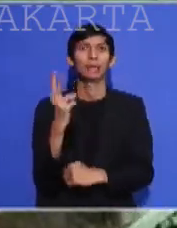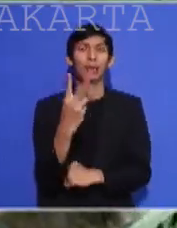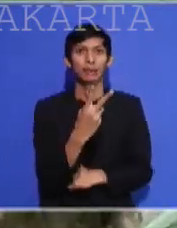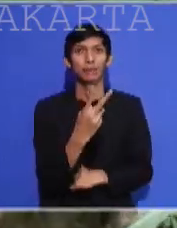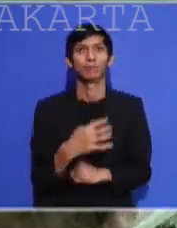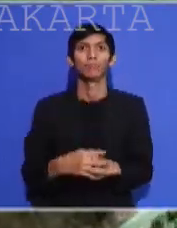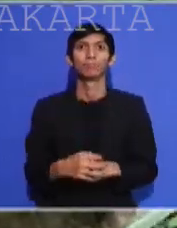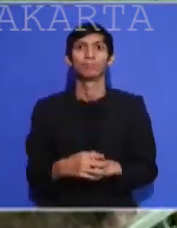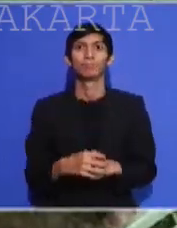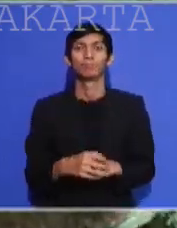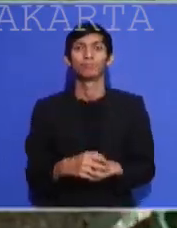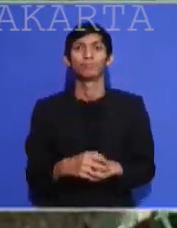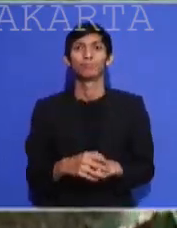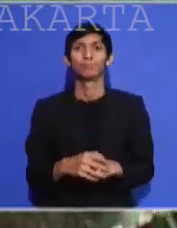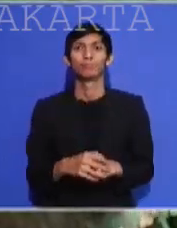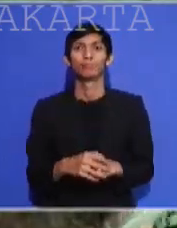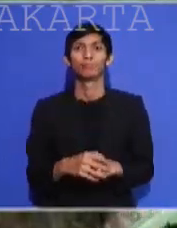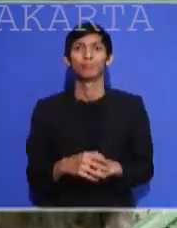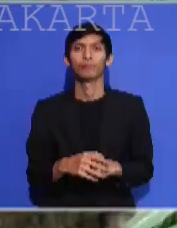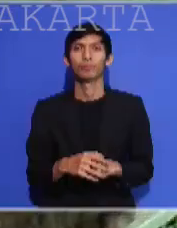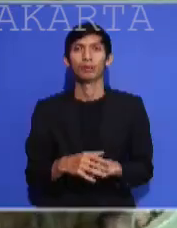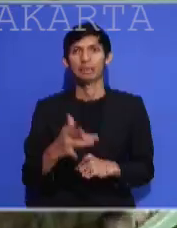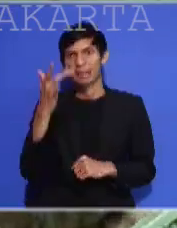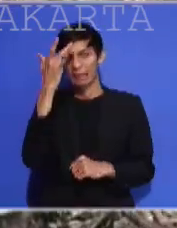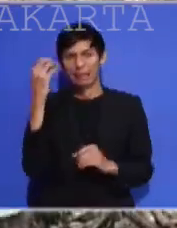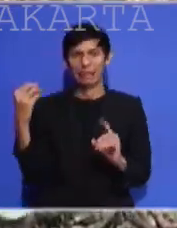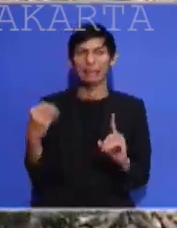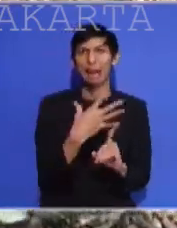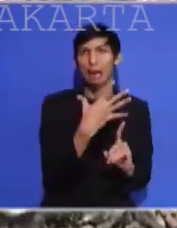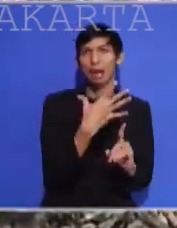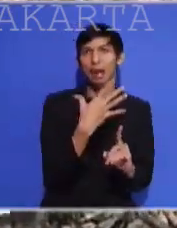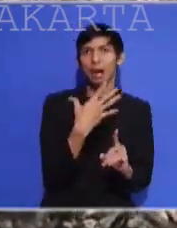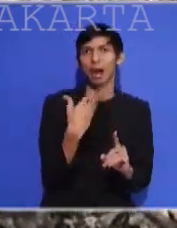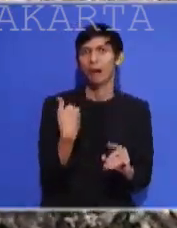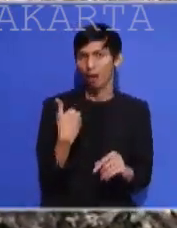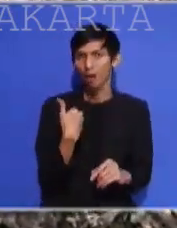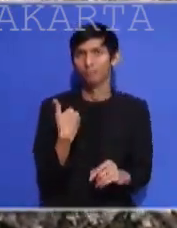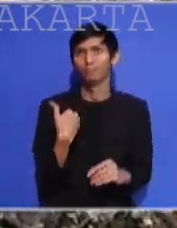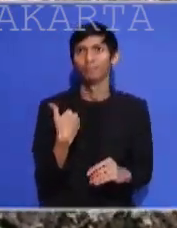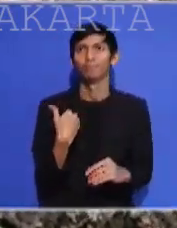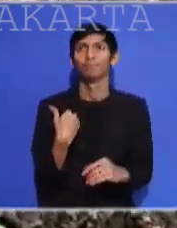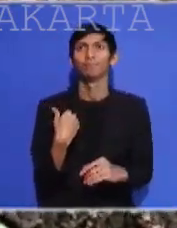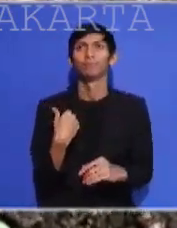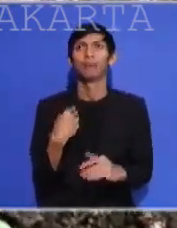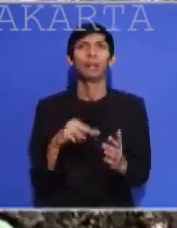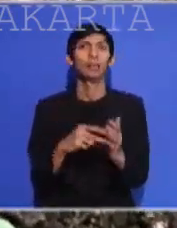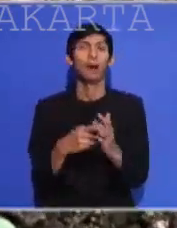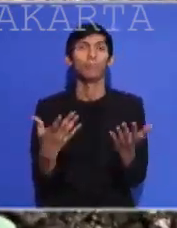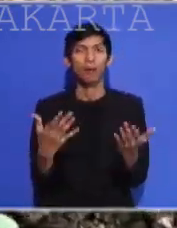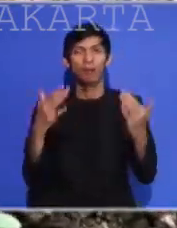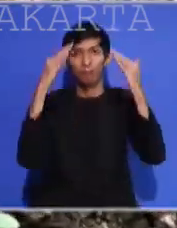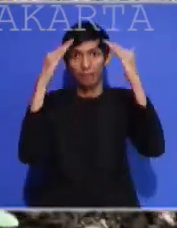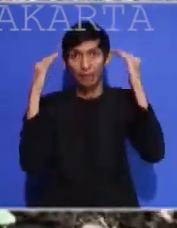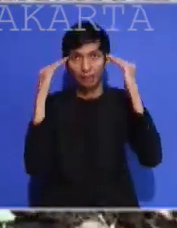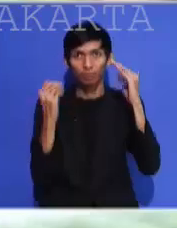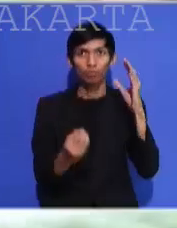Namung kemawon pancen wonten sawetawis sesakit ingkang saged nerak taneman tomat menika, mila kathah kadang tani ingkang lajeng budidaya taneman